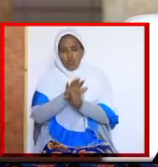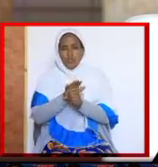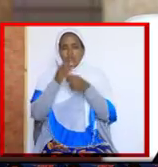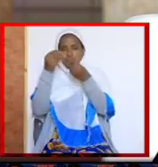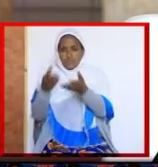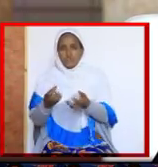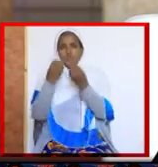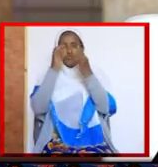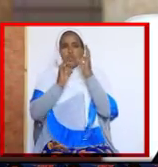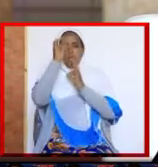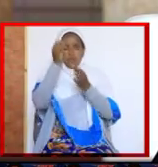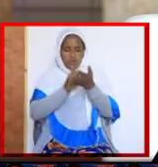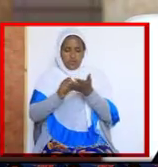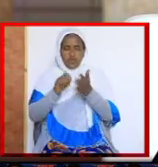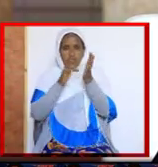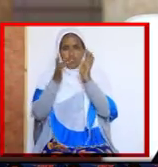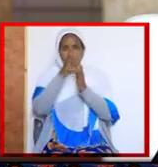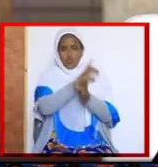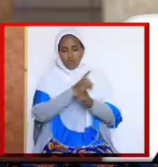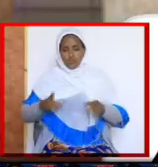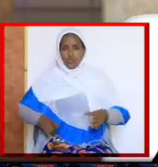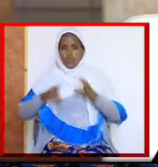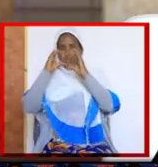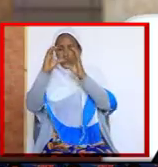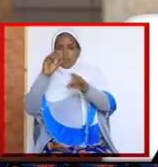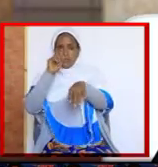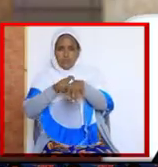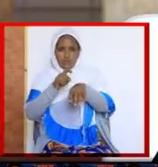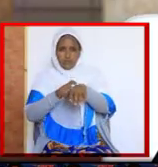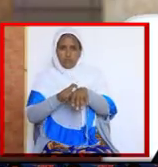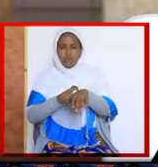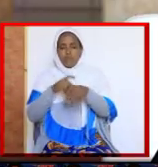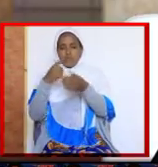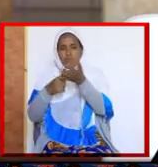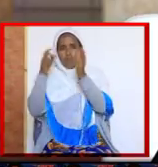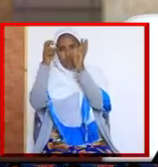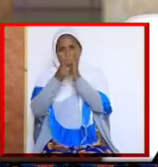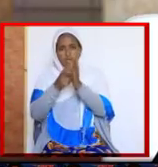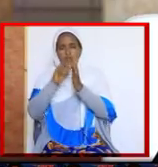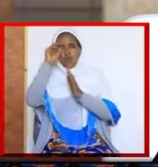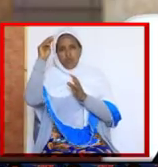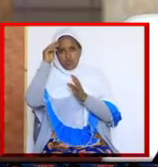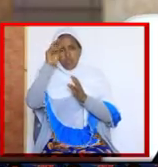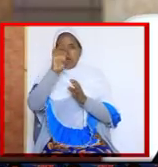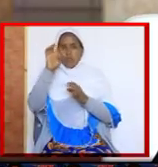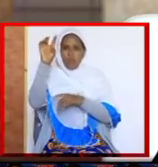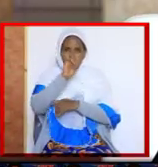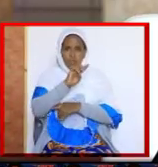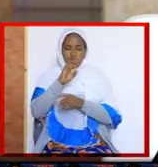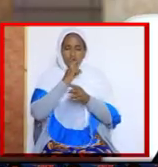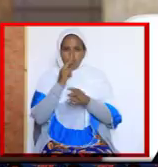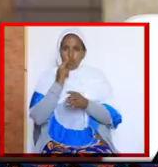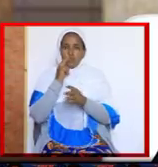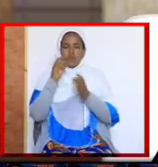ማስተማር በጀመረ ጊዜ ሕገ ወንጌልን እንደጻፈ ሙሴ ሕገ ኦሪትን፣ ሙሴ 40 ቀን እንደጾመ ኢየሱስ ክርስቶስ 40 ቀን ስለጾመ የሙሴን ስርዓት